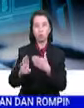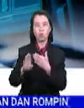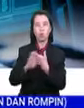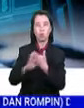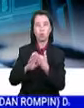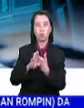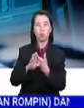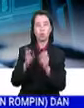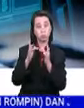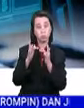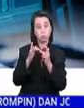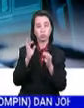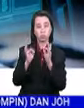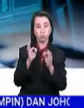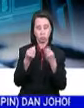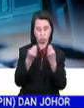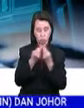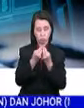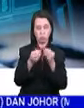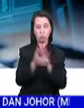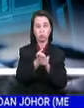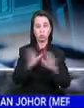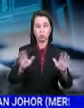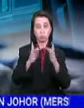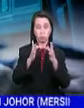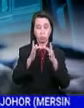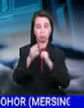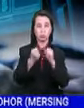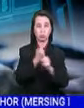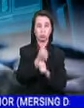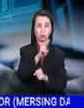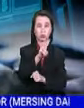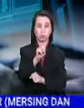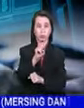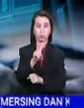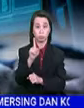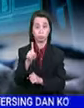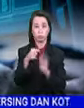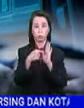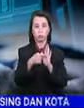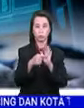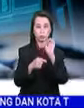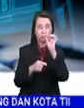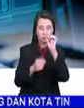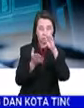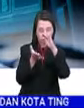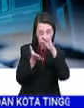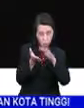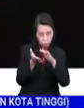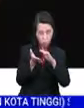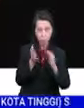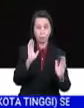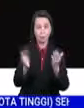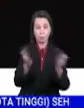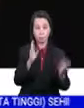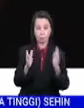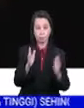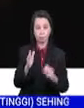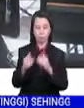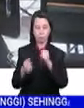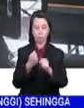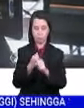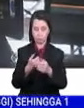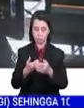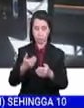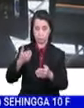cyber. Walaupun statistik insiden keselamatan cyber pada tahun 2021 menunjukkan sedikit penurunan berbanding tahun